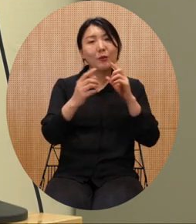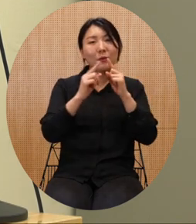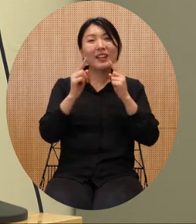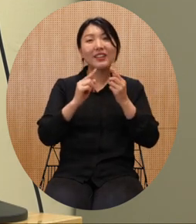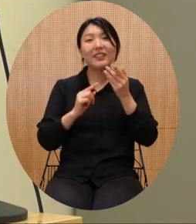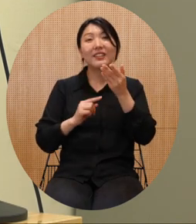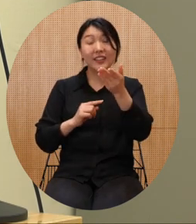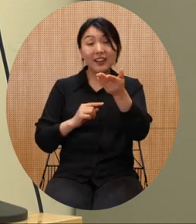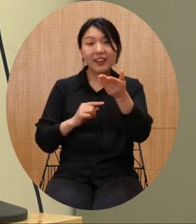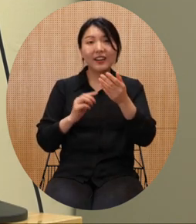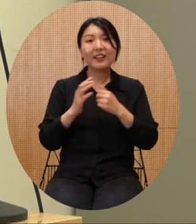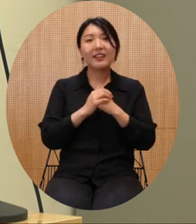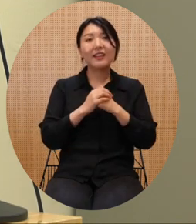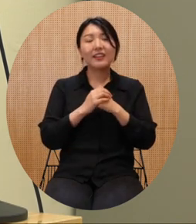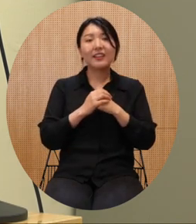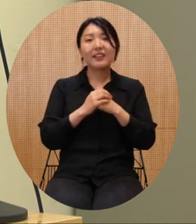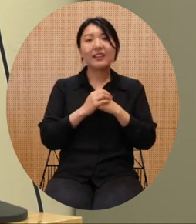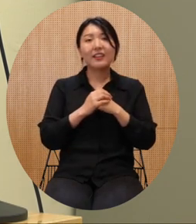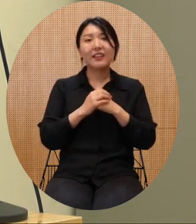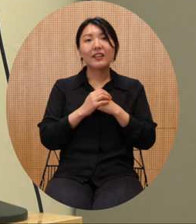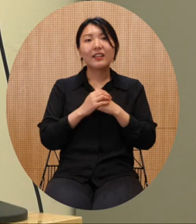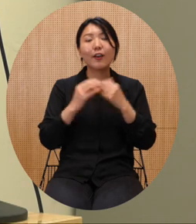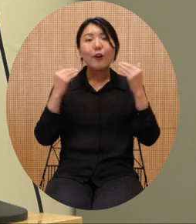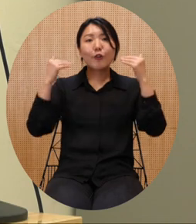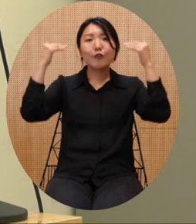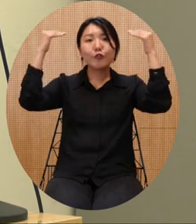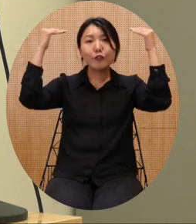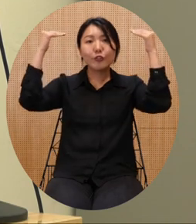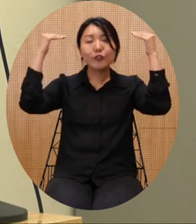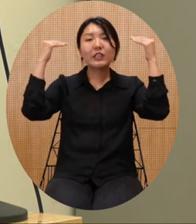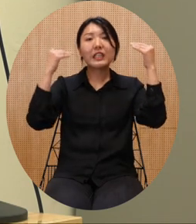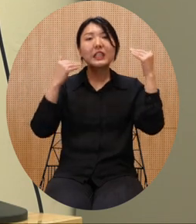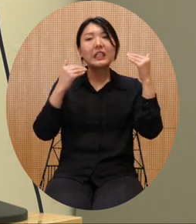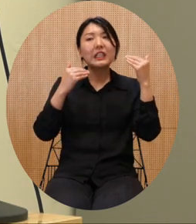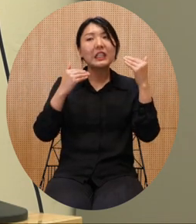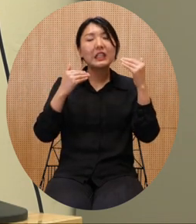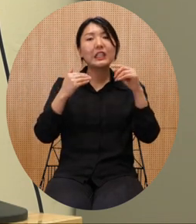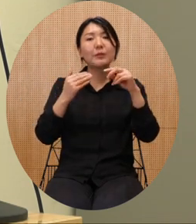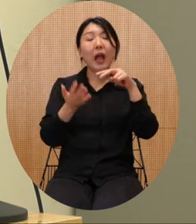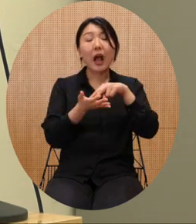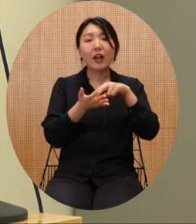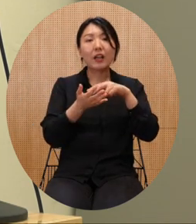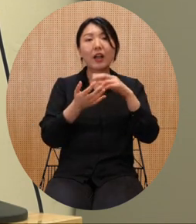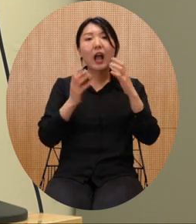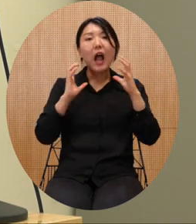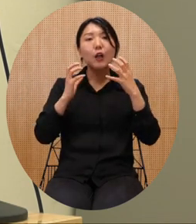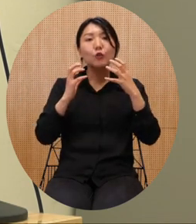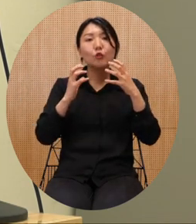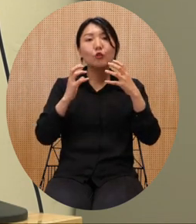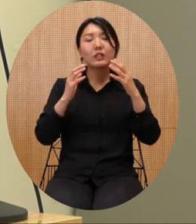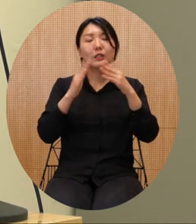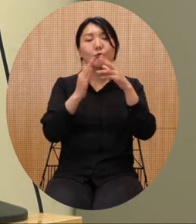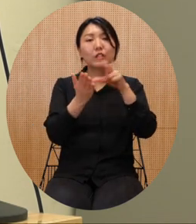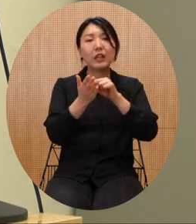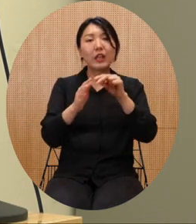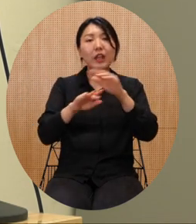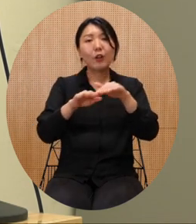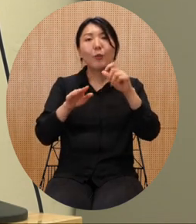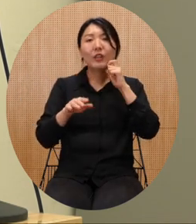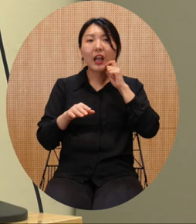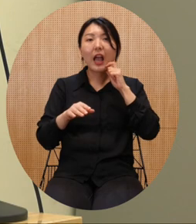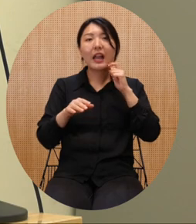말씀을 드렸었는데요. 그러니까 이 어른들인 우리, 그러니까 아동들은 이게 지금 아동 주거 문제가 해결되지 못하는 가장